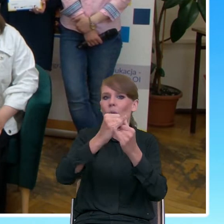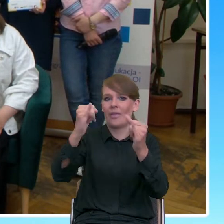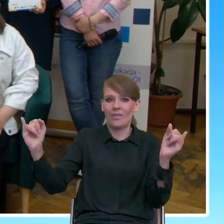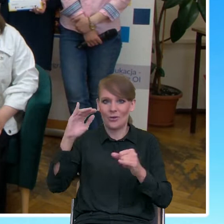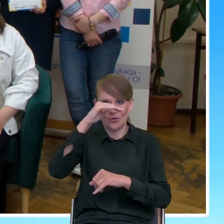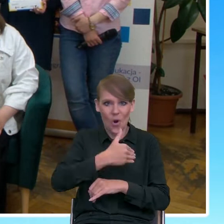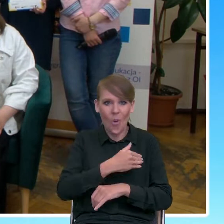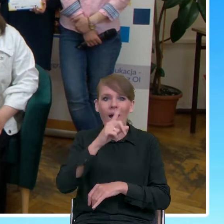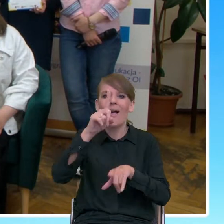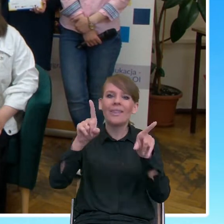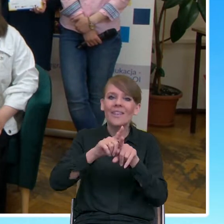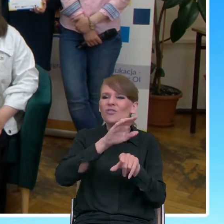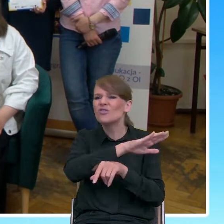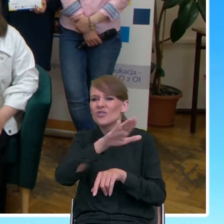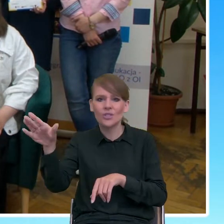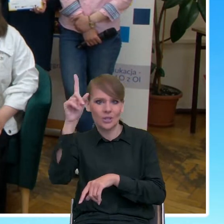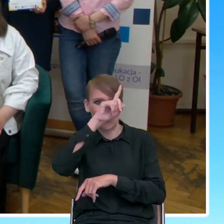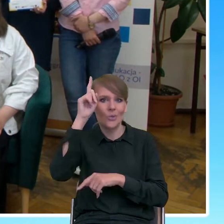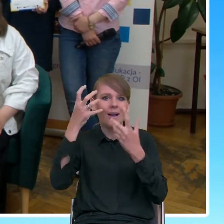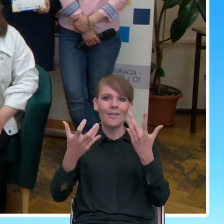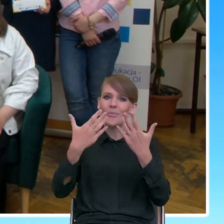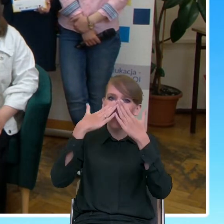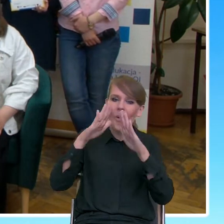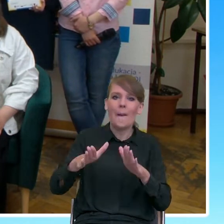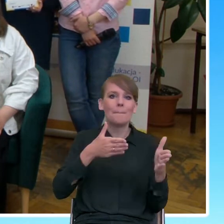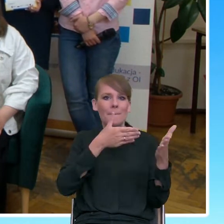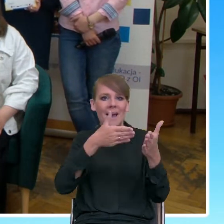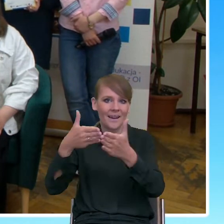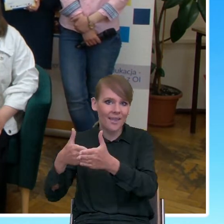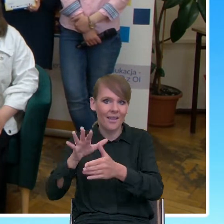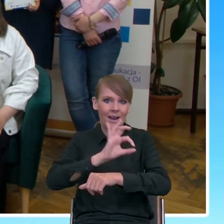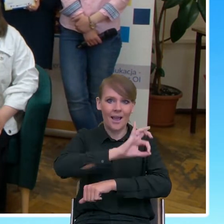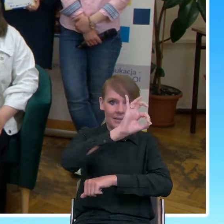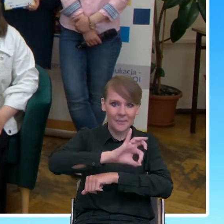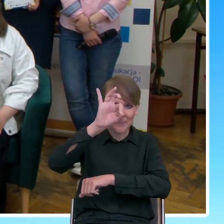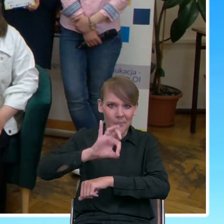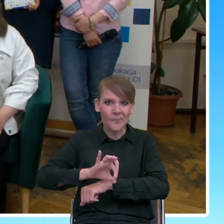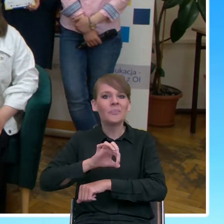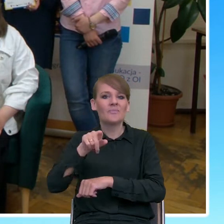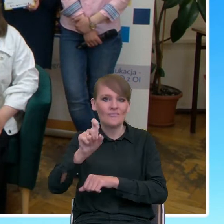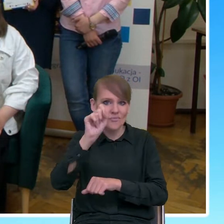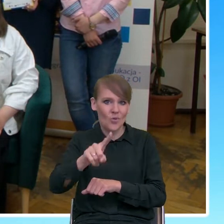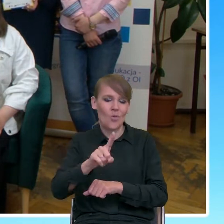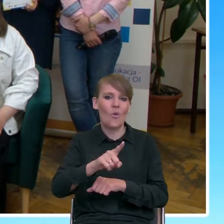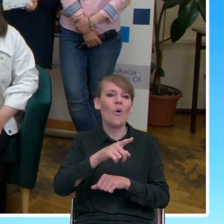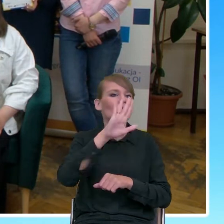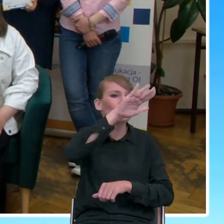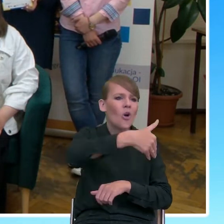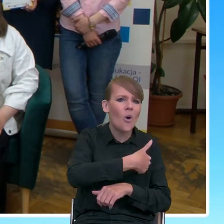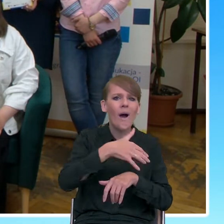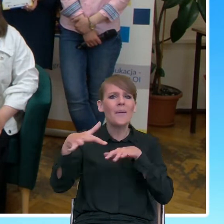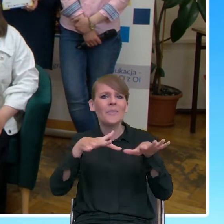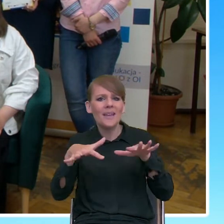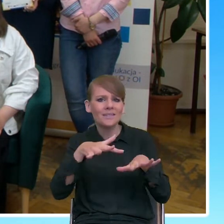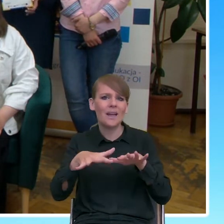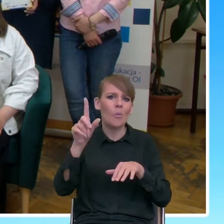też pokazać wszystkim ludziom, że te bariery architektoniczne istnieją w szkołach, w miejscach publicznych,